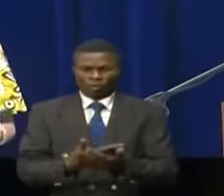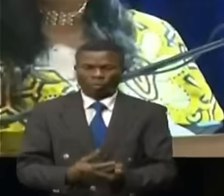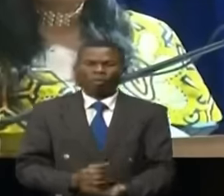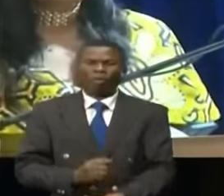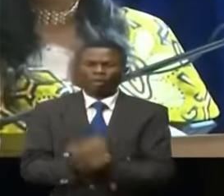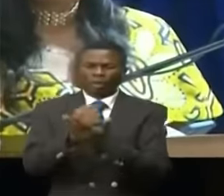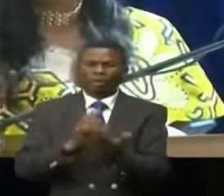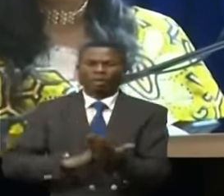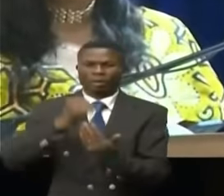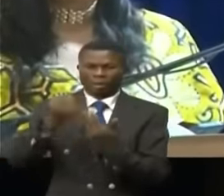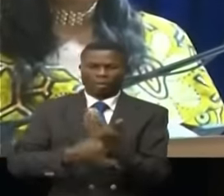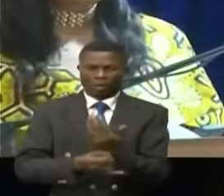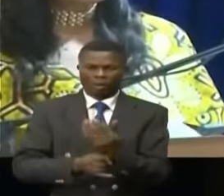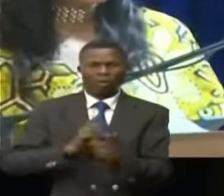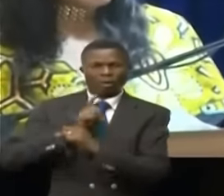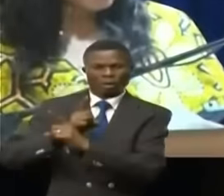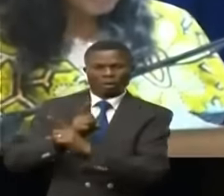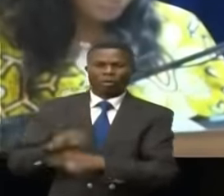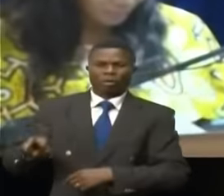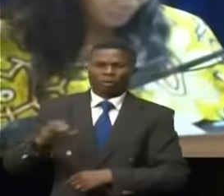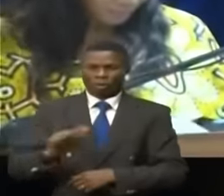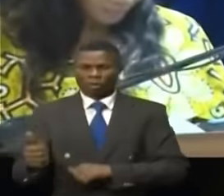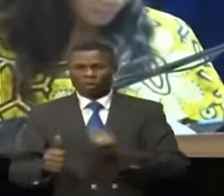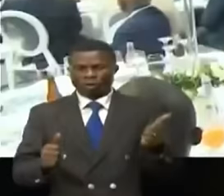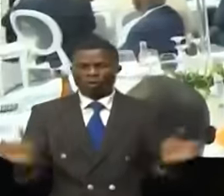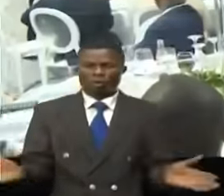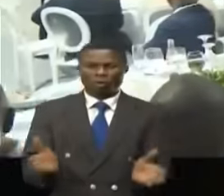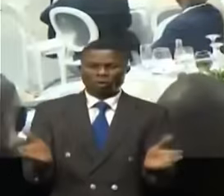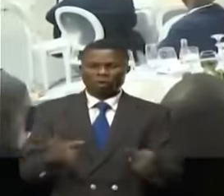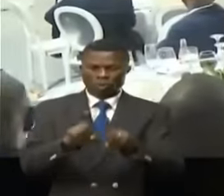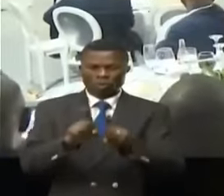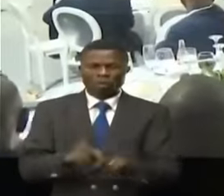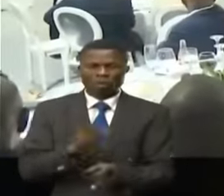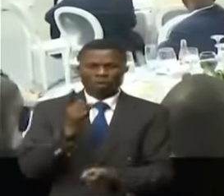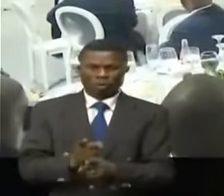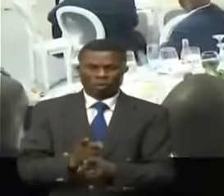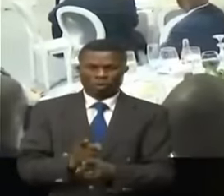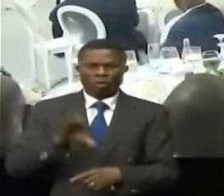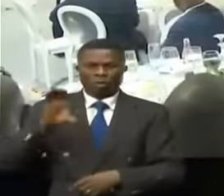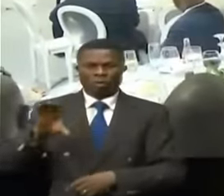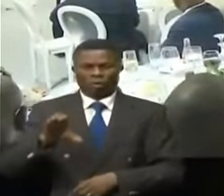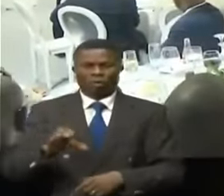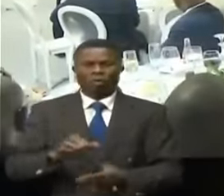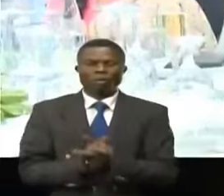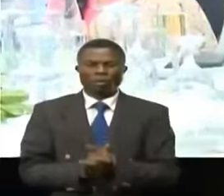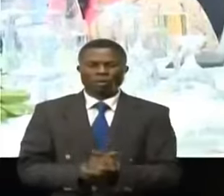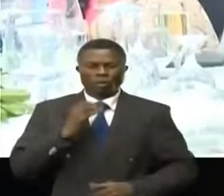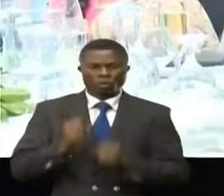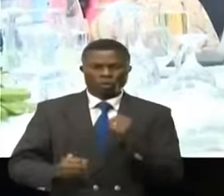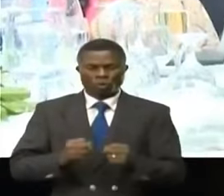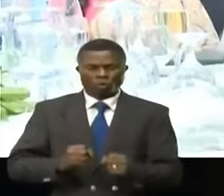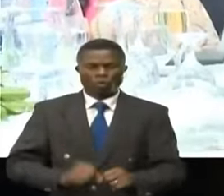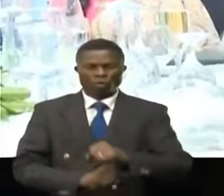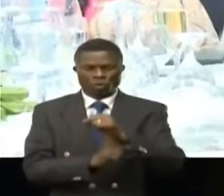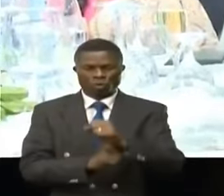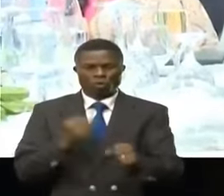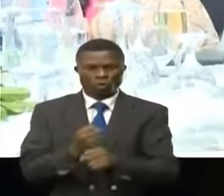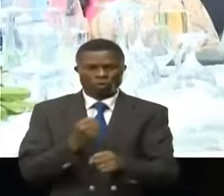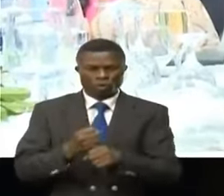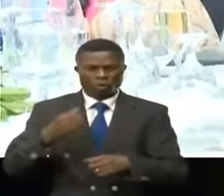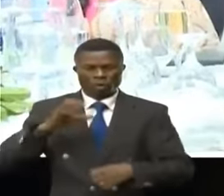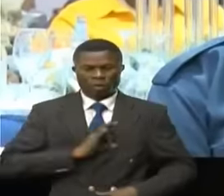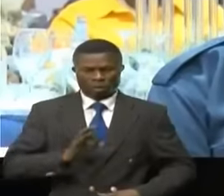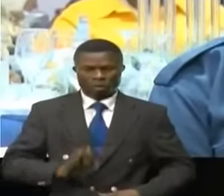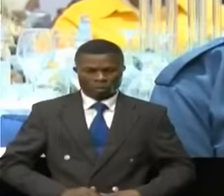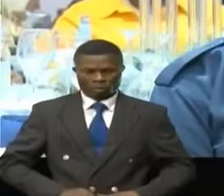projets, les épargnant ainsi au taux de remboursement excessif de banques et ont loué les efforts du chef de l'État dans sa volonté de